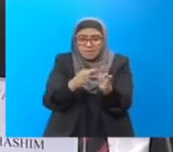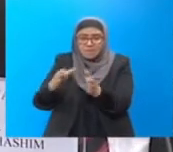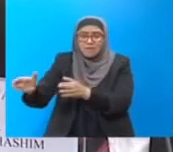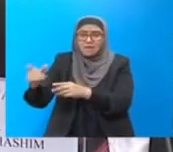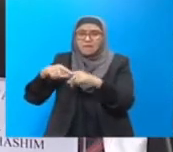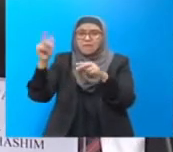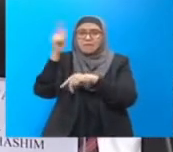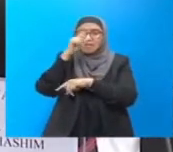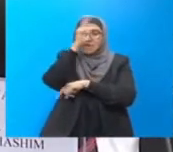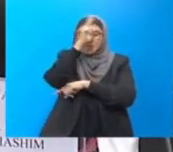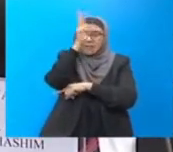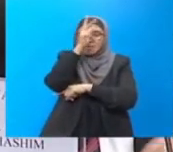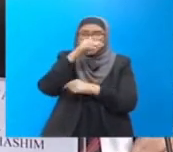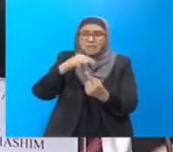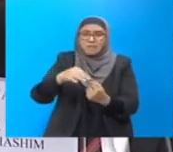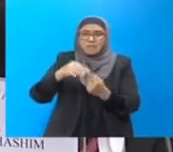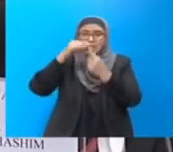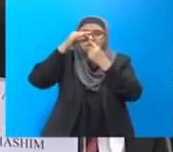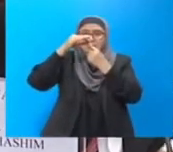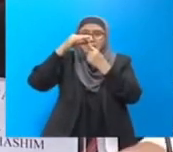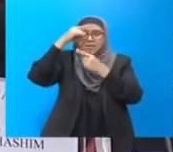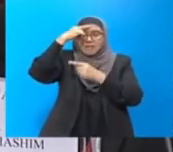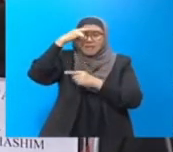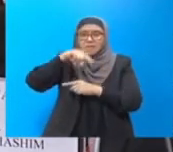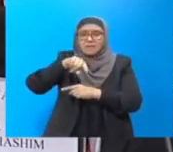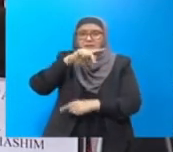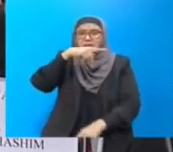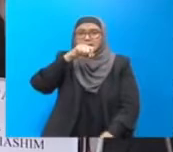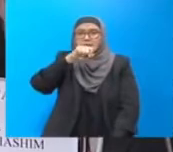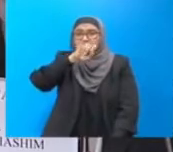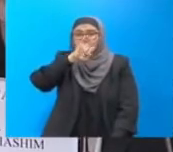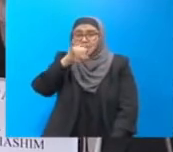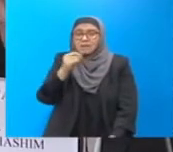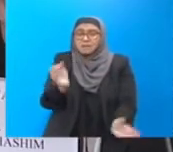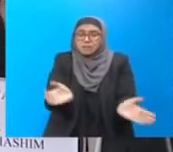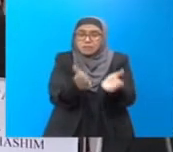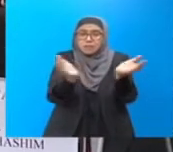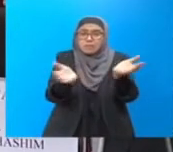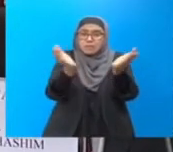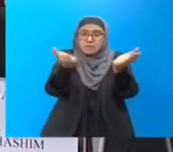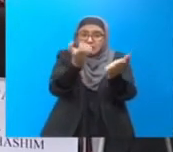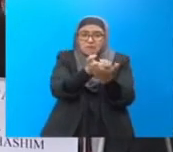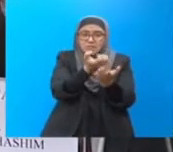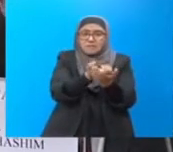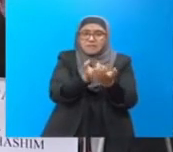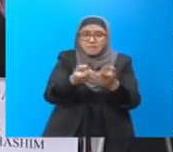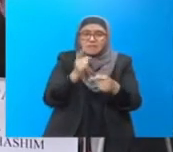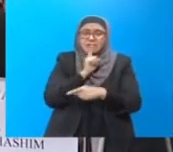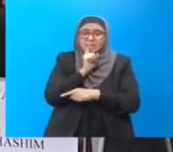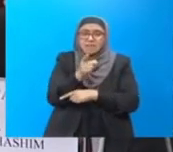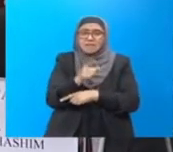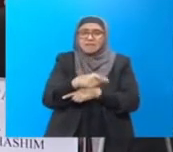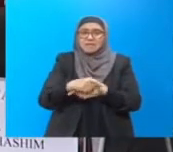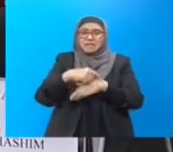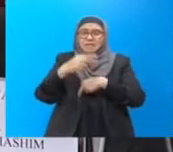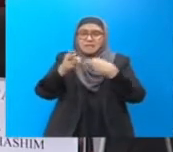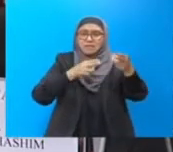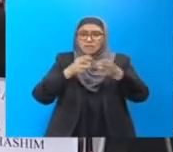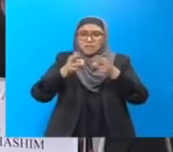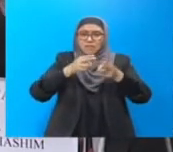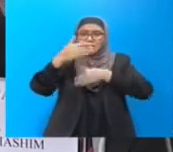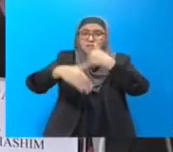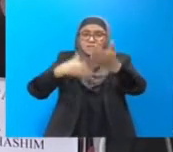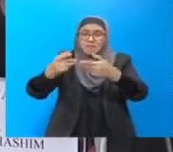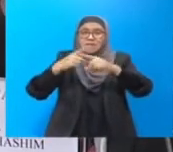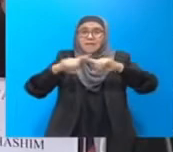oleh pihak kerajaan terutama di pada PC rangsangan ekonomi yang dilaksanakan itu namun begitu ada